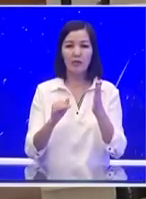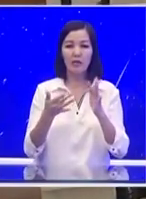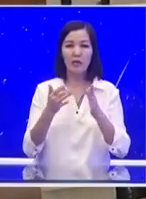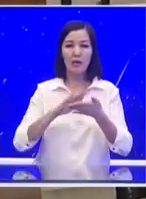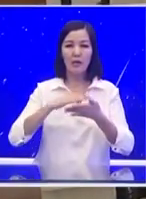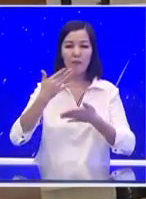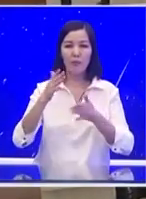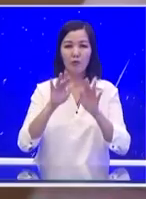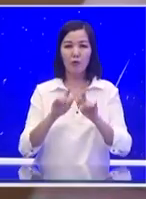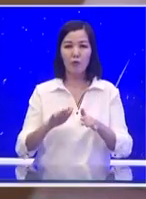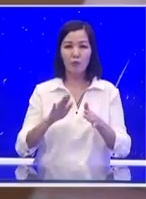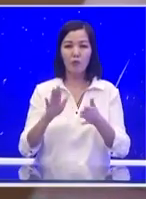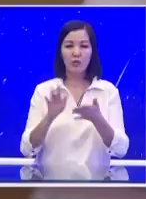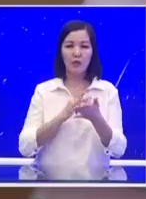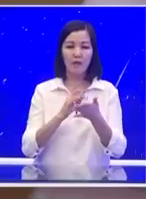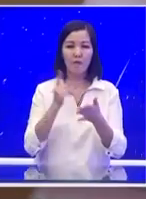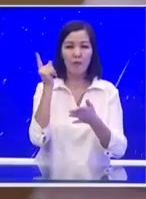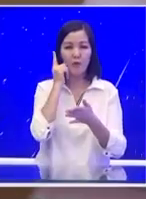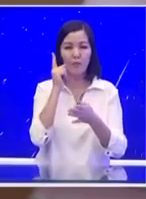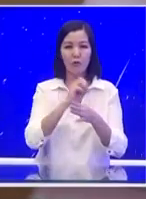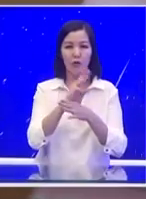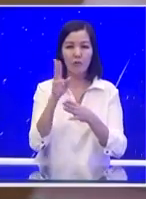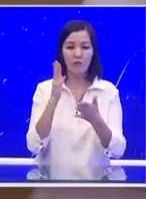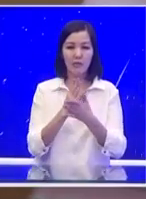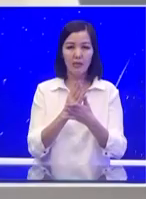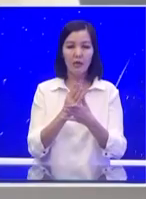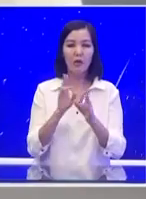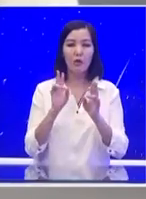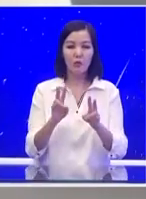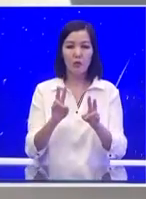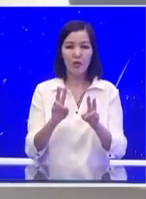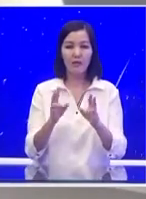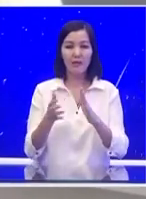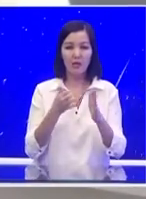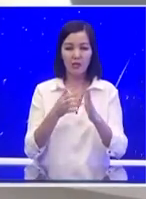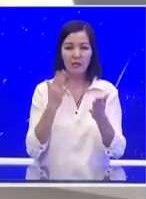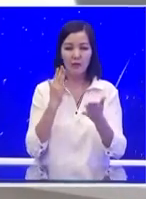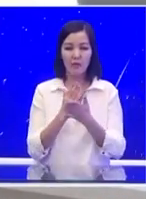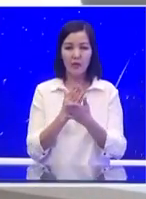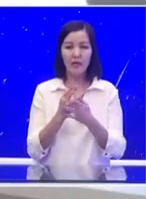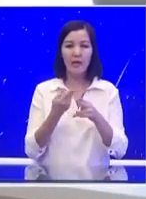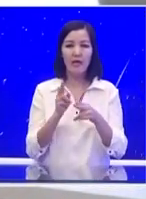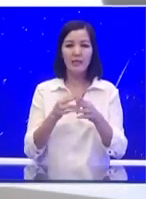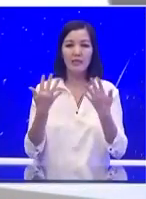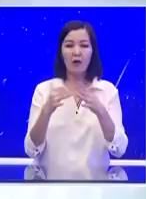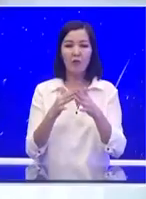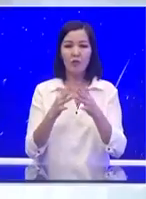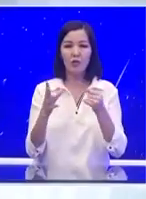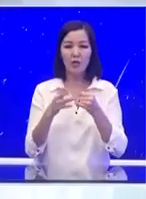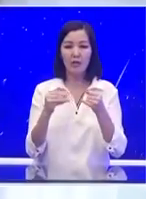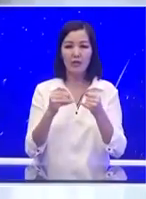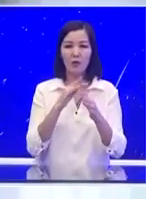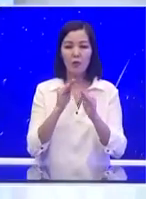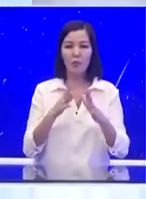компьютер, ноутбук, планшет, телефонмен қамтамасыз етіліпті. Десе де қажеттілік әлі де байқалады. Әсіресе ауылды жерлерде